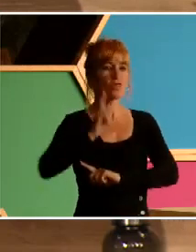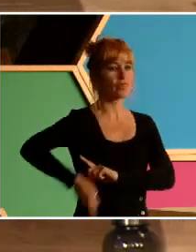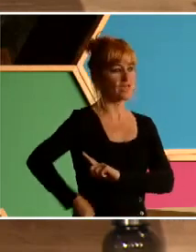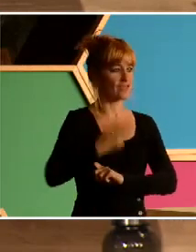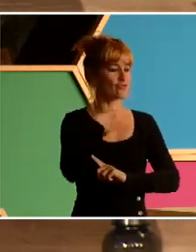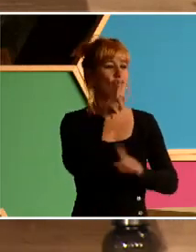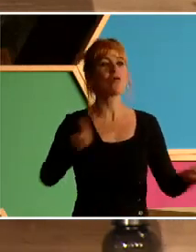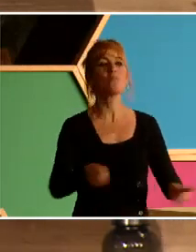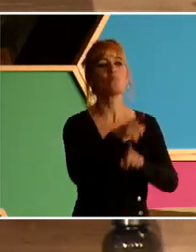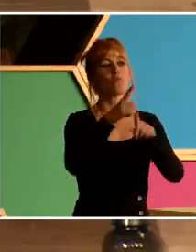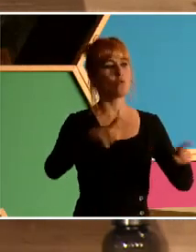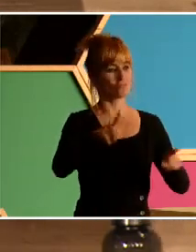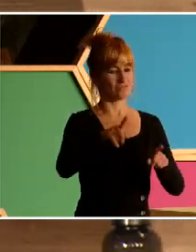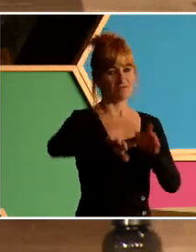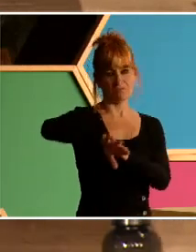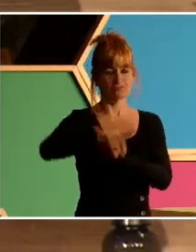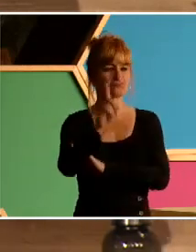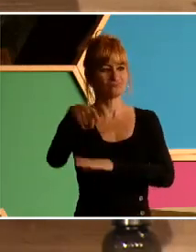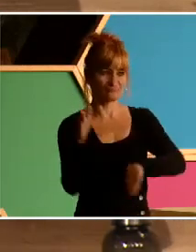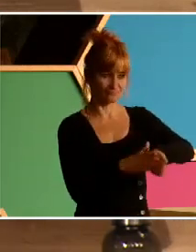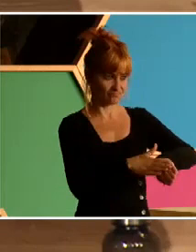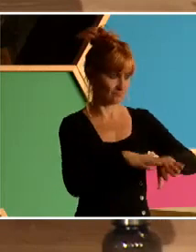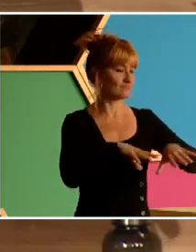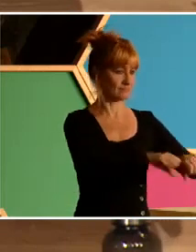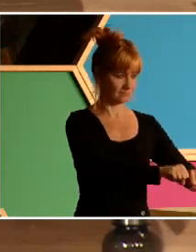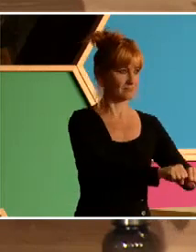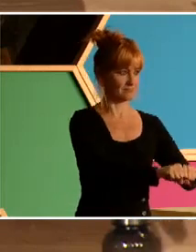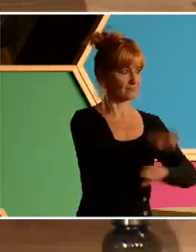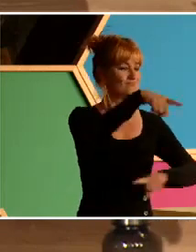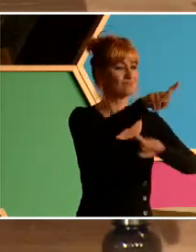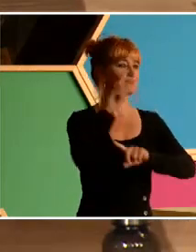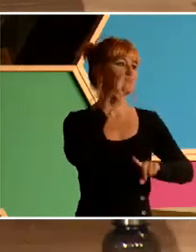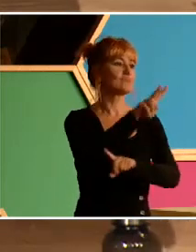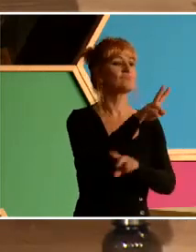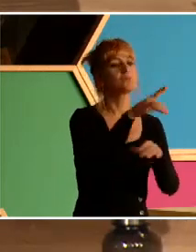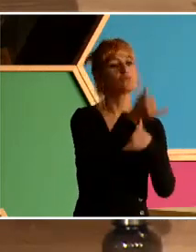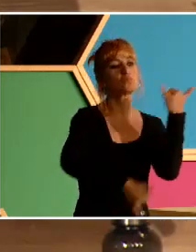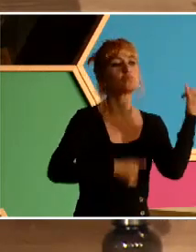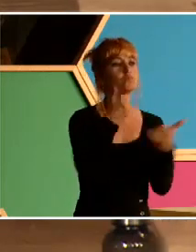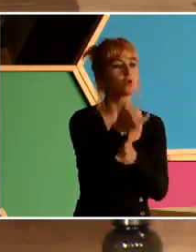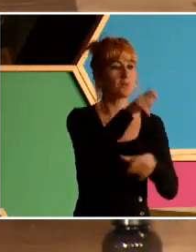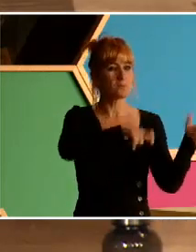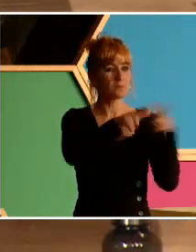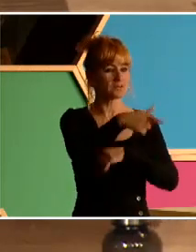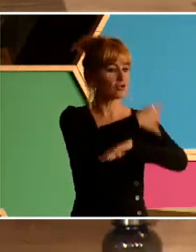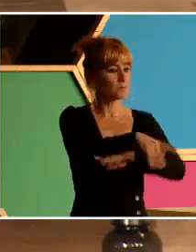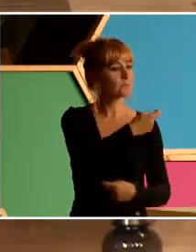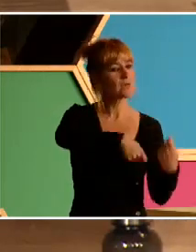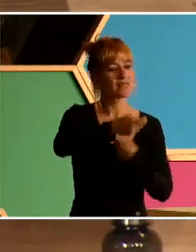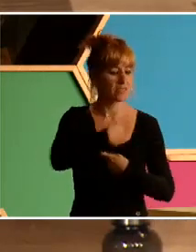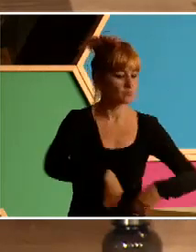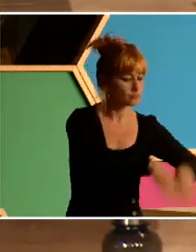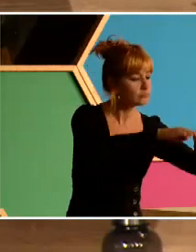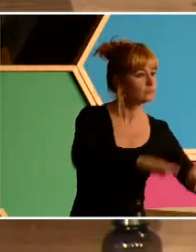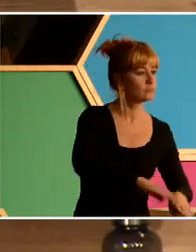de les dretes, sinó també en bona mesura de les esquerres. Ho vam veure a Barcelona amb el problema dels top mantes, com fins i tot Esquerra Republicana